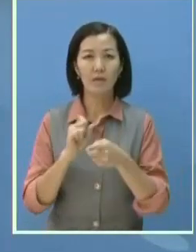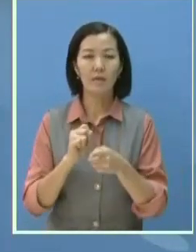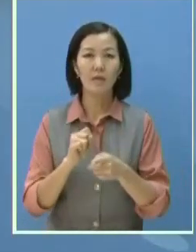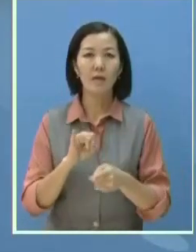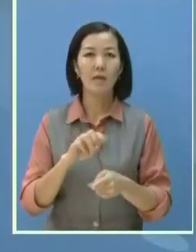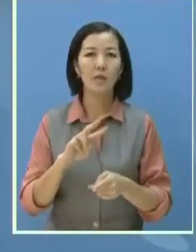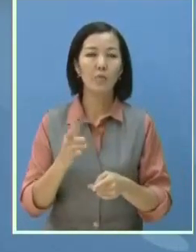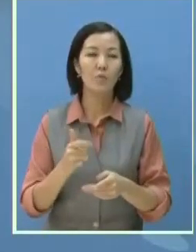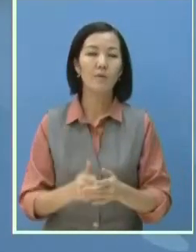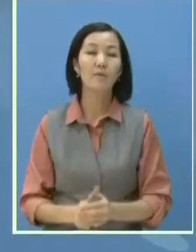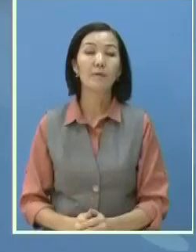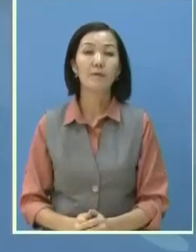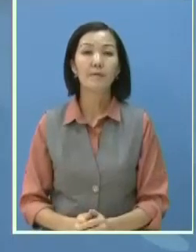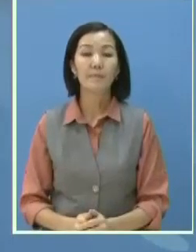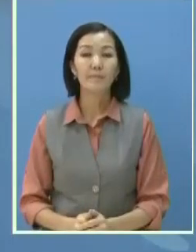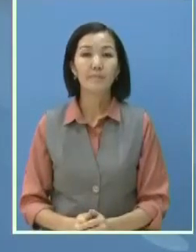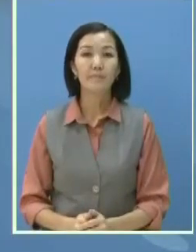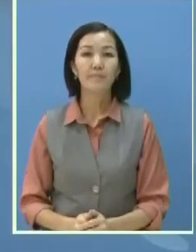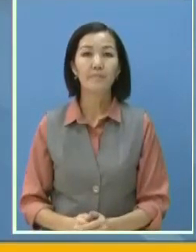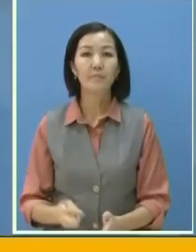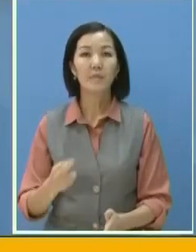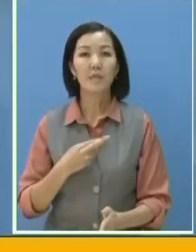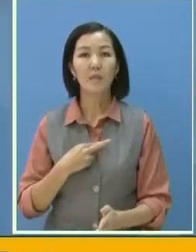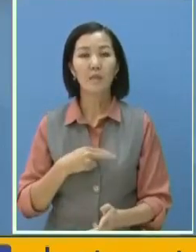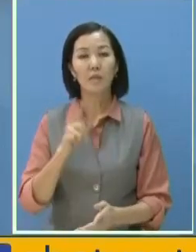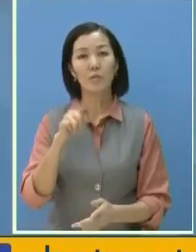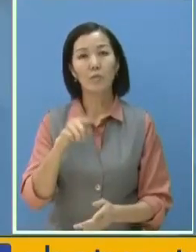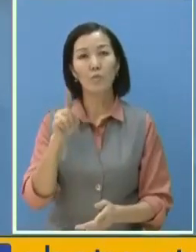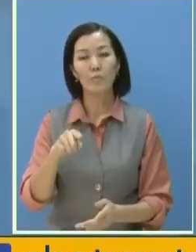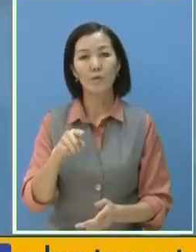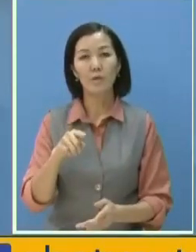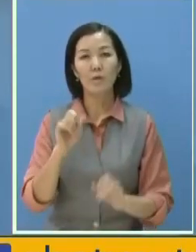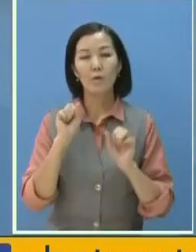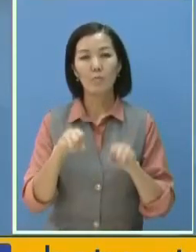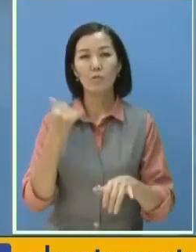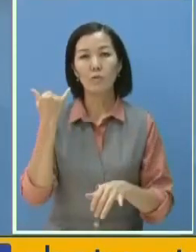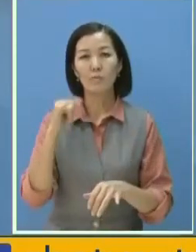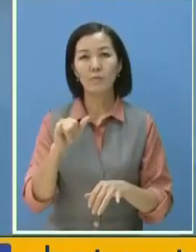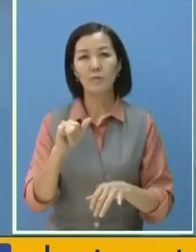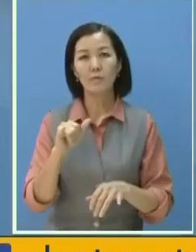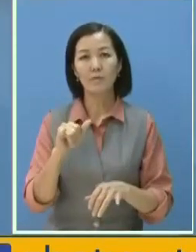коллега Айгуль Жумашевна. Я напомню, телефон прямого эфира программы «Сегодня», код города Талдыкурган